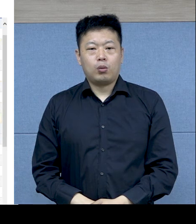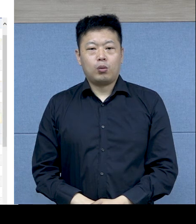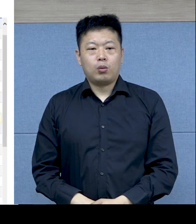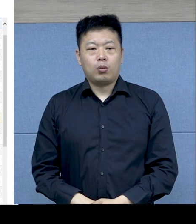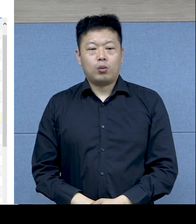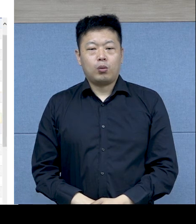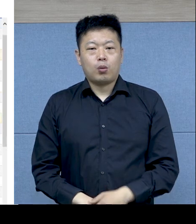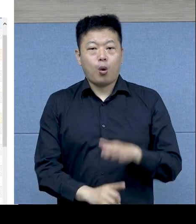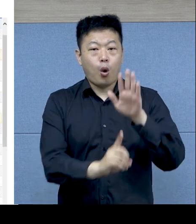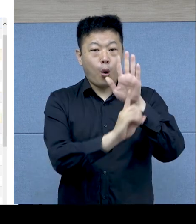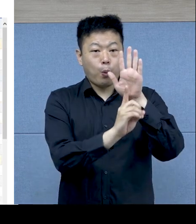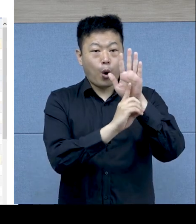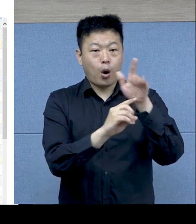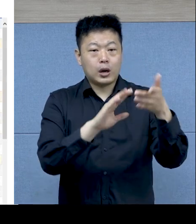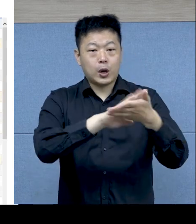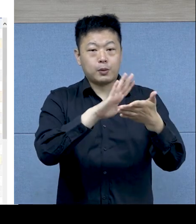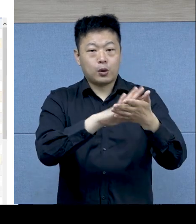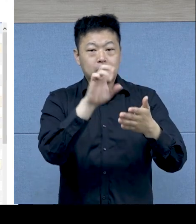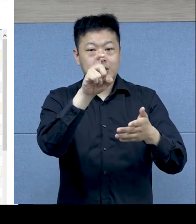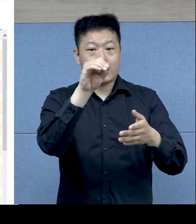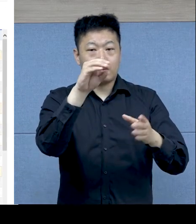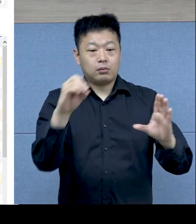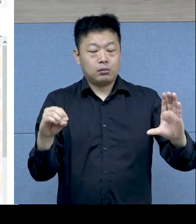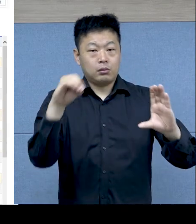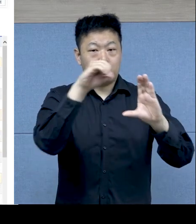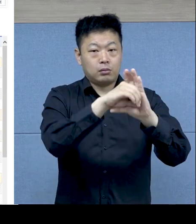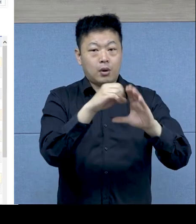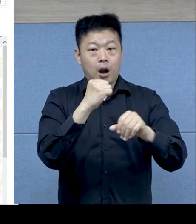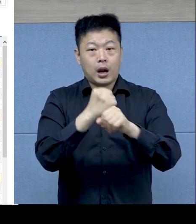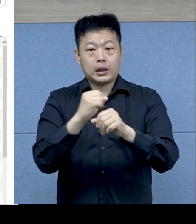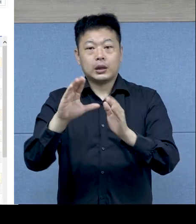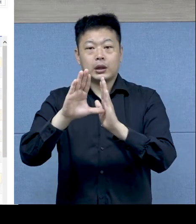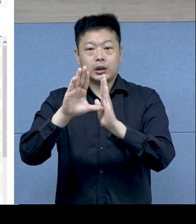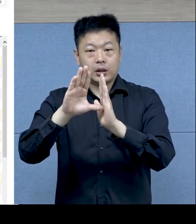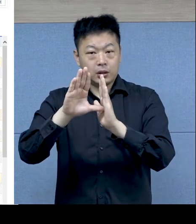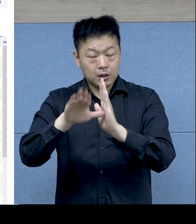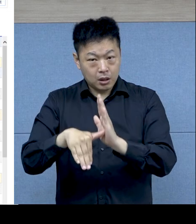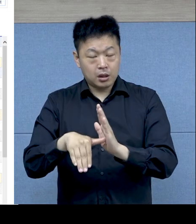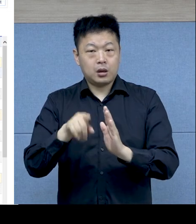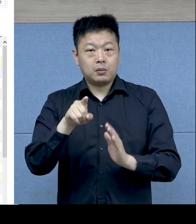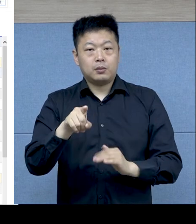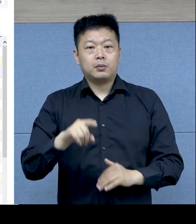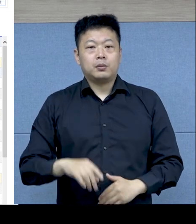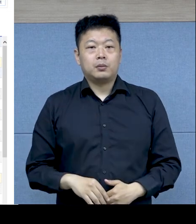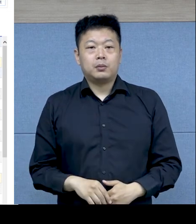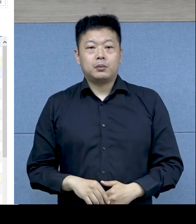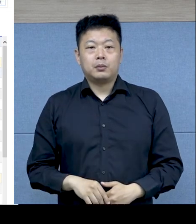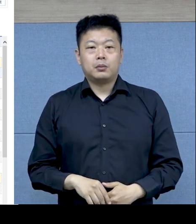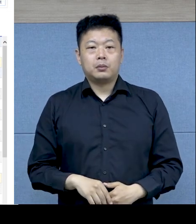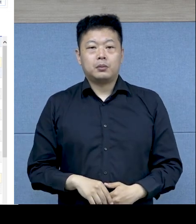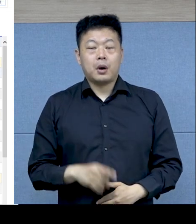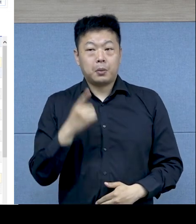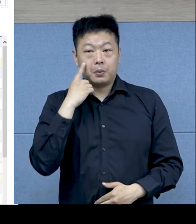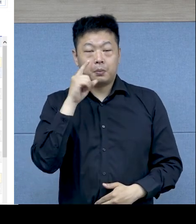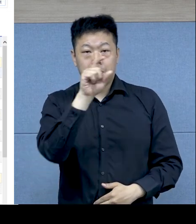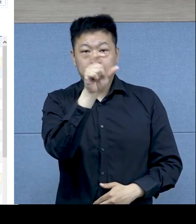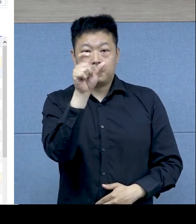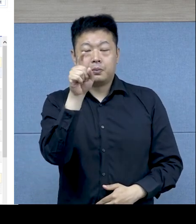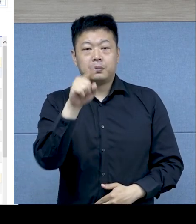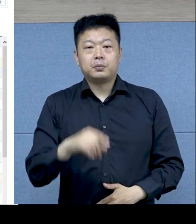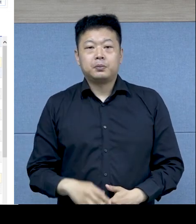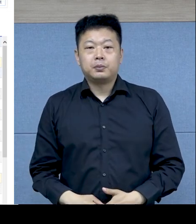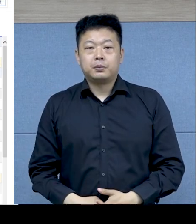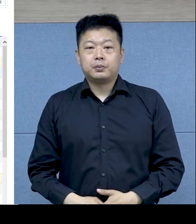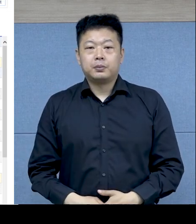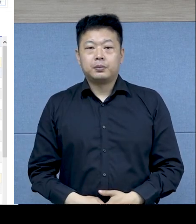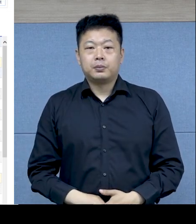여기 있는 이제 홍보 인쇄비에 10만 원을 이제 넣는다고 할 때 10만